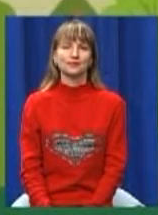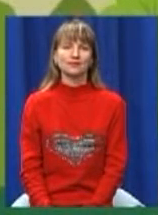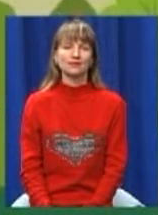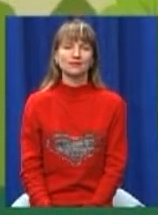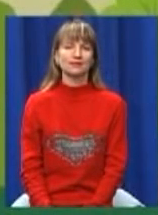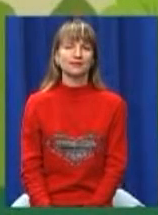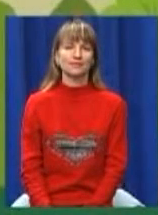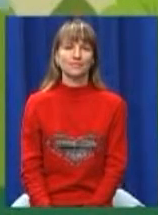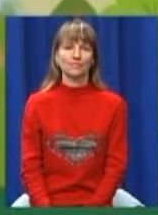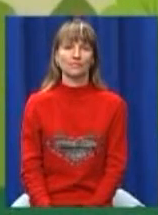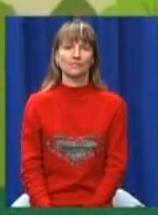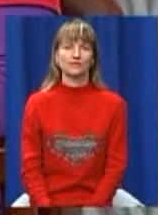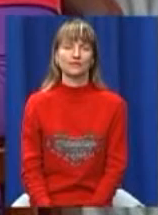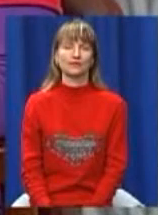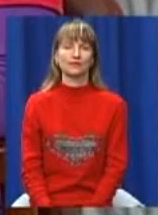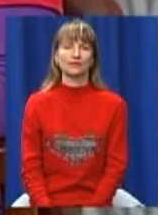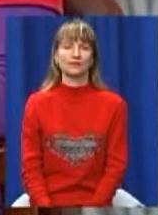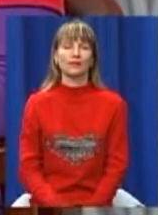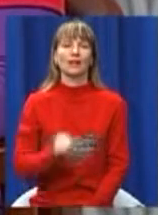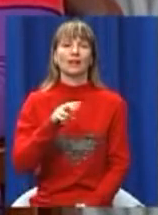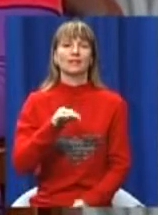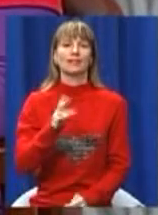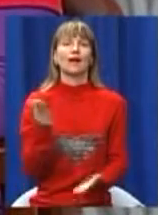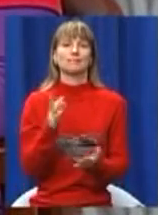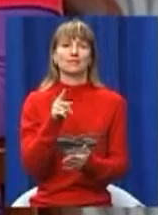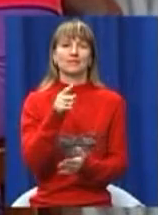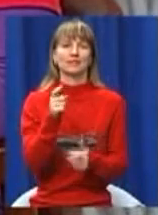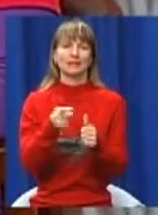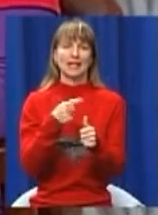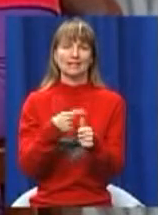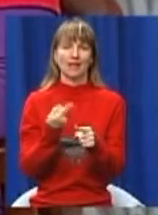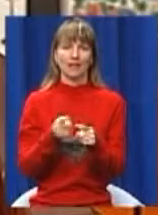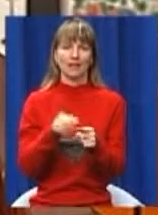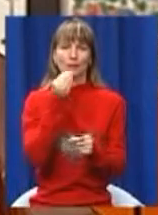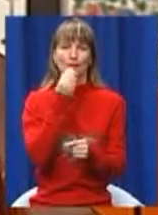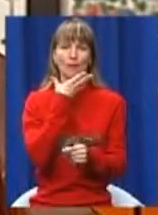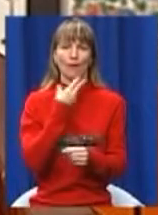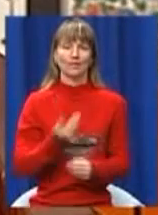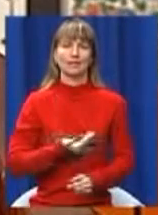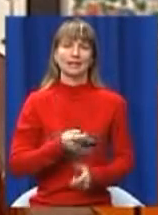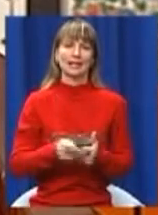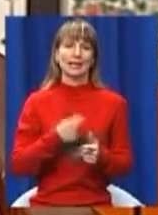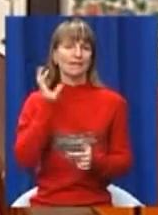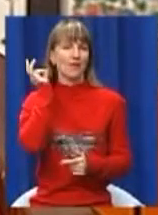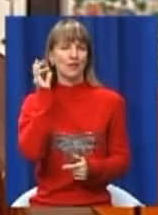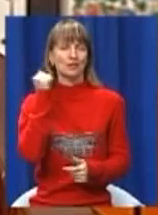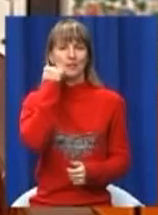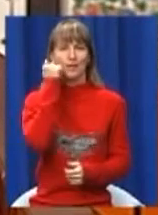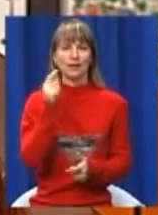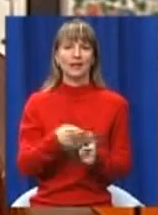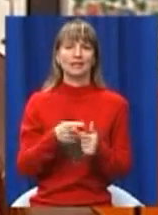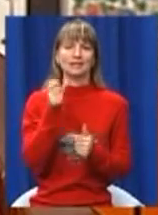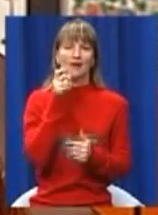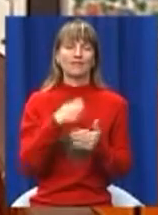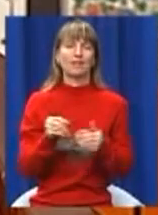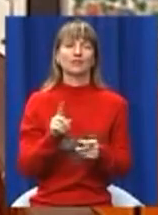Алінка, а як би ти назвала цей продукт? борода дідуся, волосся бабусі, там цукрова